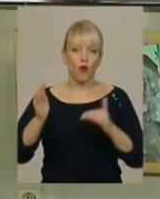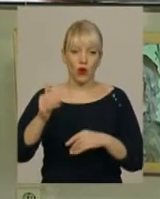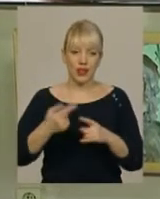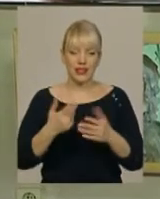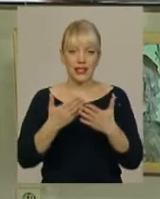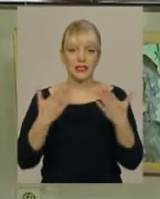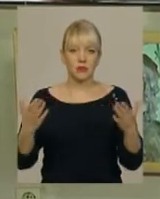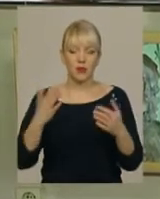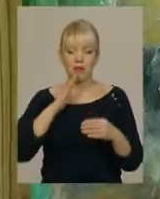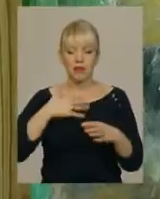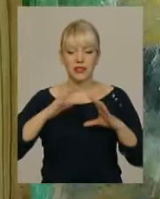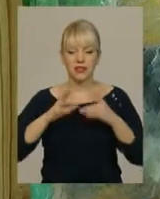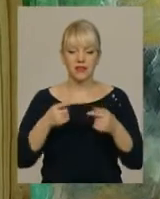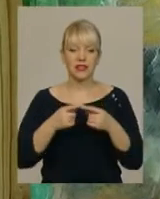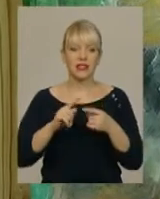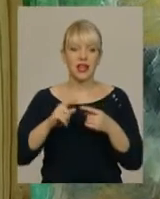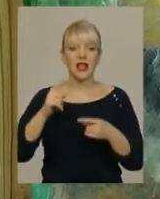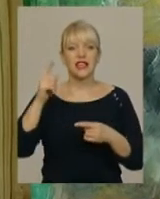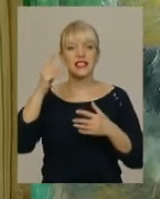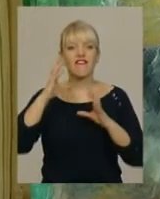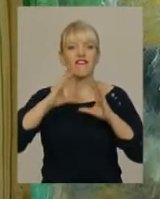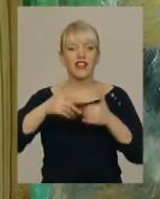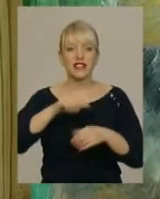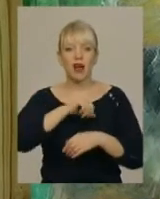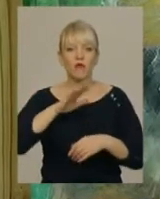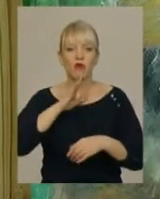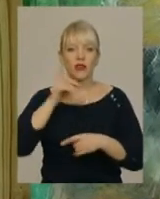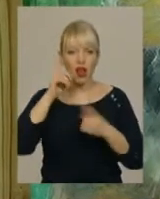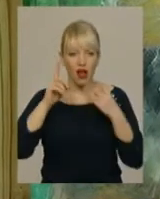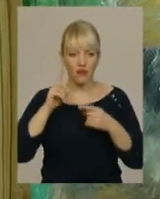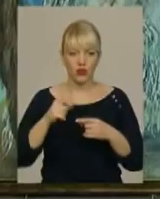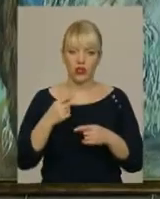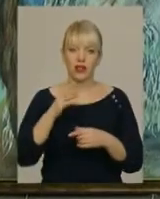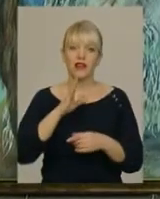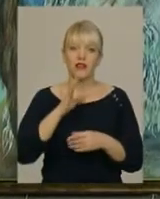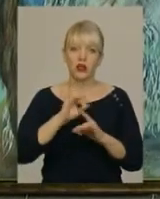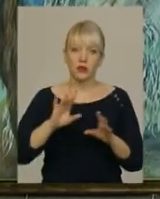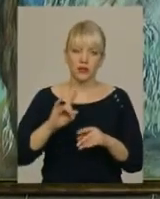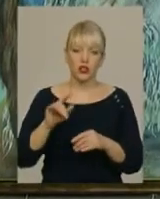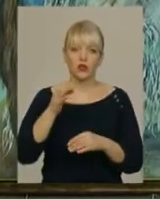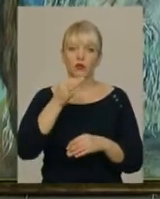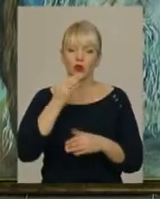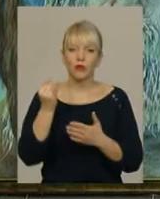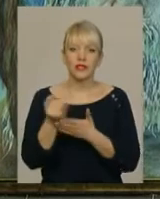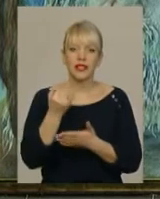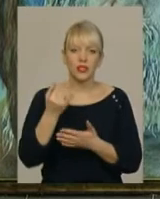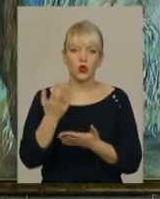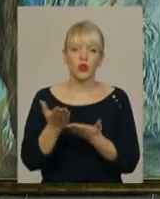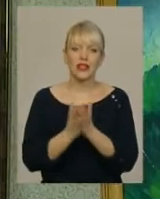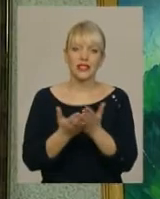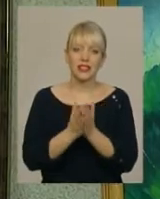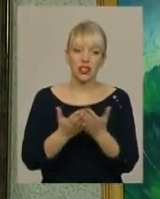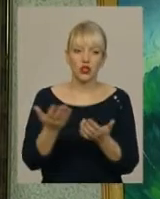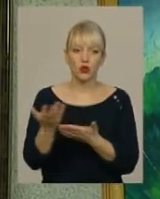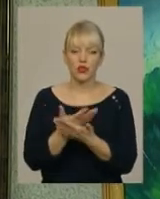передусім світ самої авторки, каже Агнеса Божановська. І розповідає, їй до душі історії з книжок або фільмів. Саме там художниця